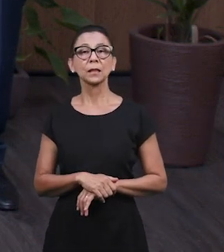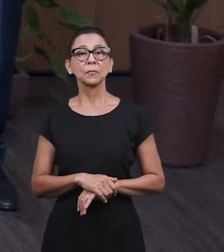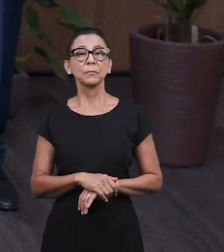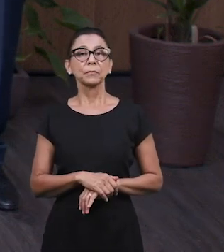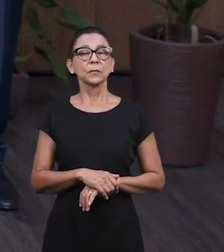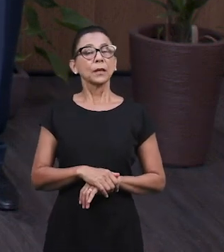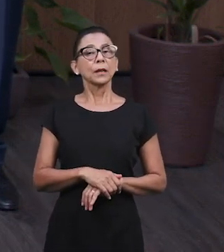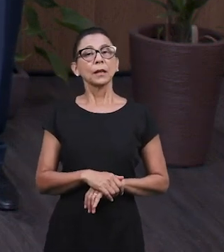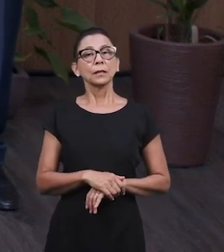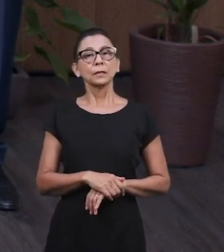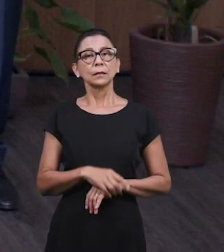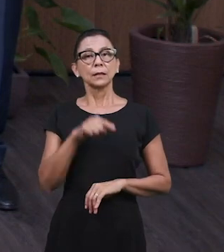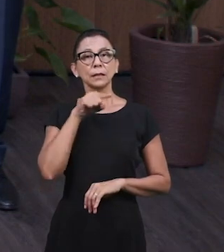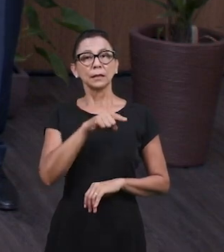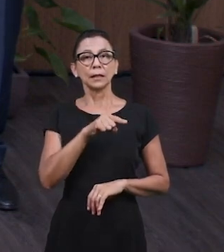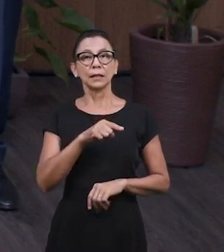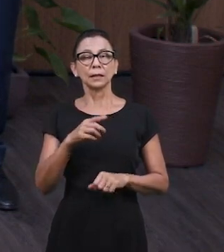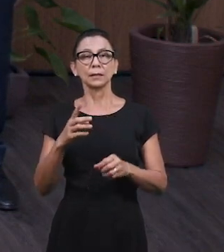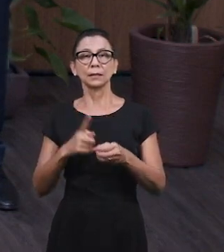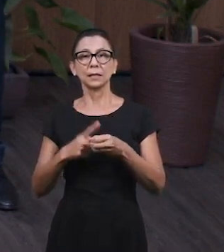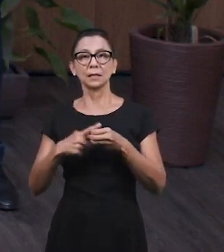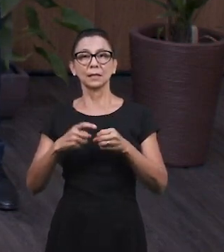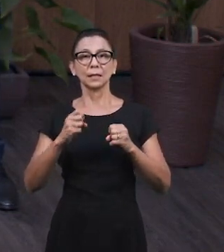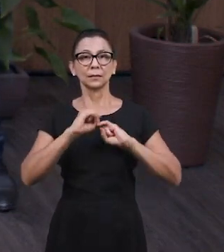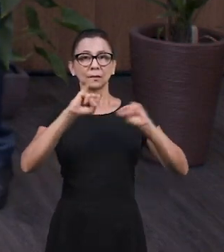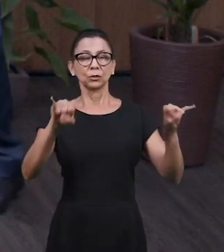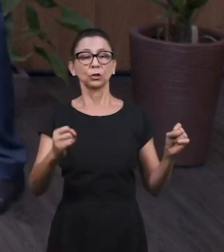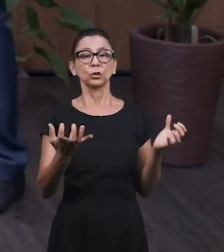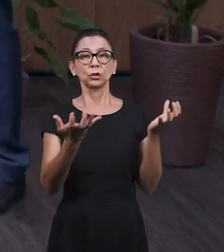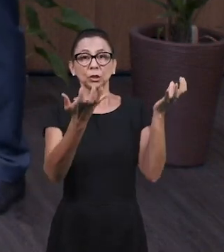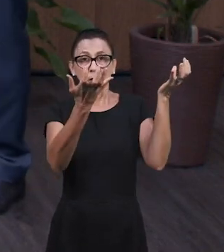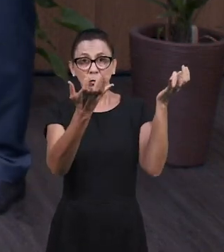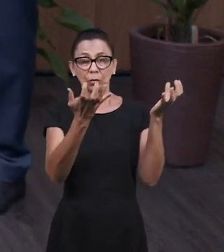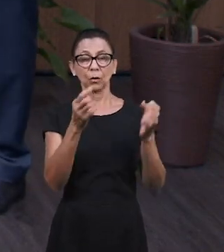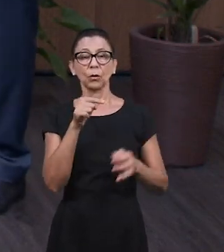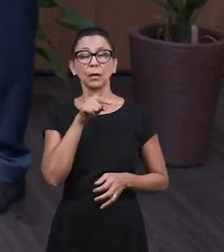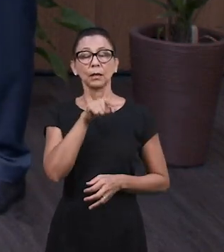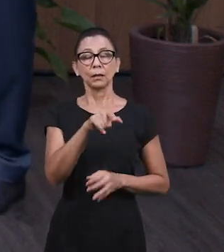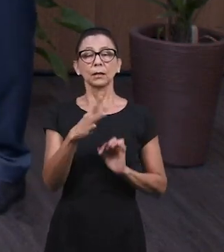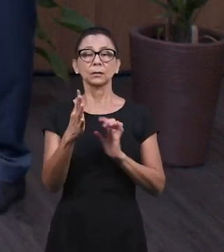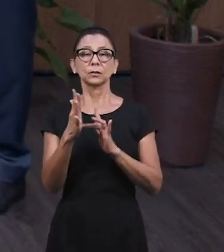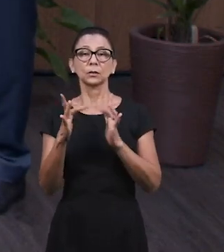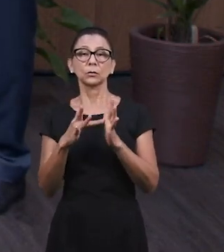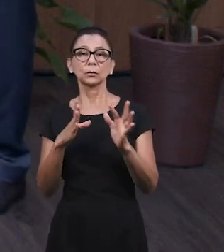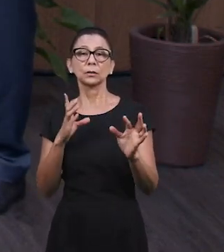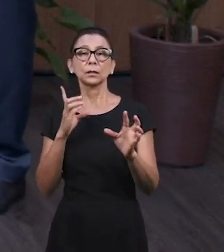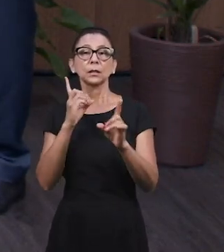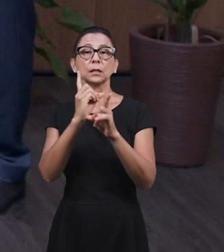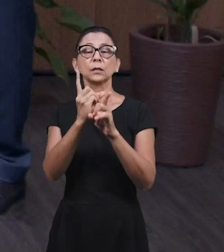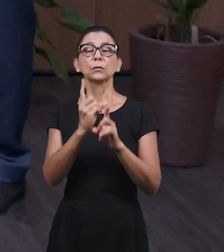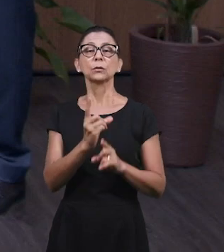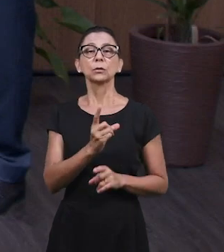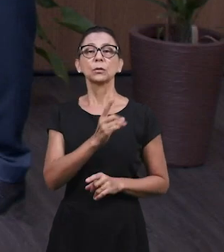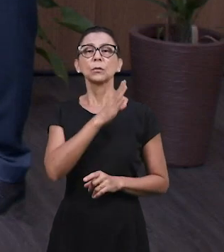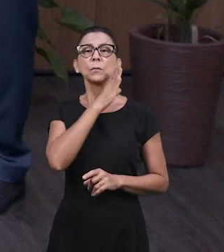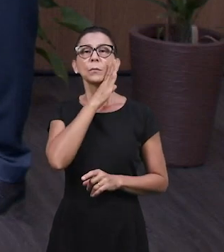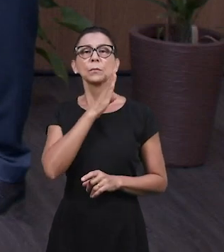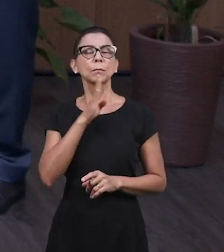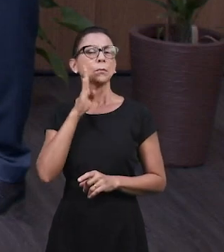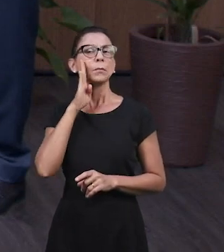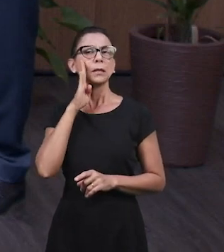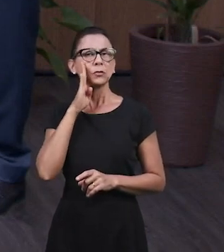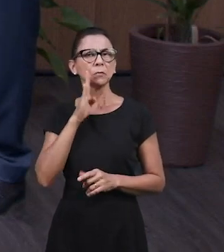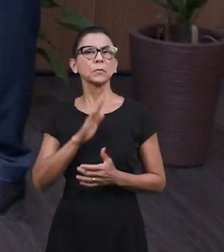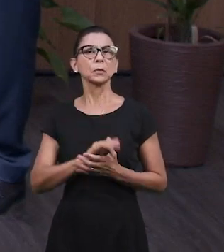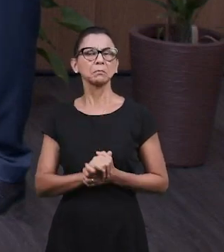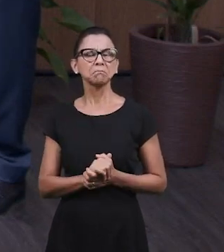donnée dans la ville de Jéricho. D'ailleurs, à la sortie de la ville, quand le Seigneur Jésus était